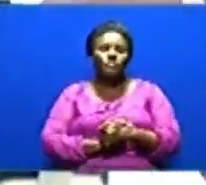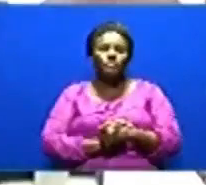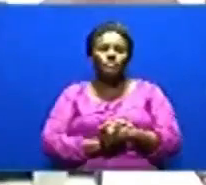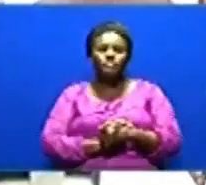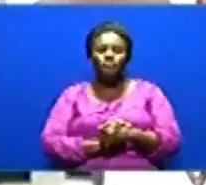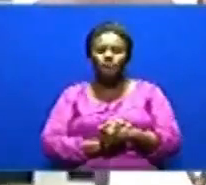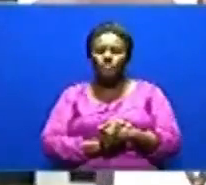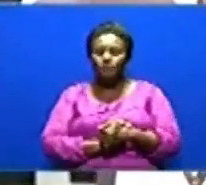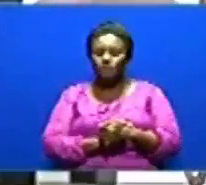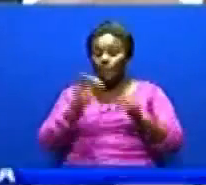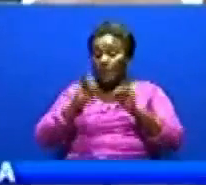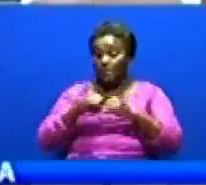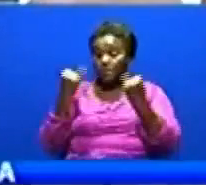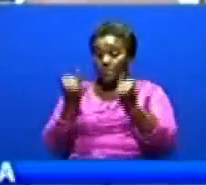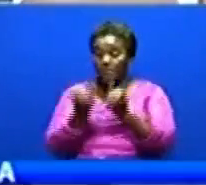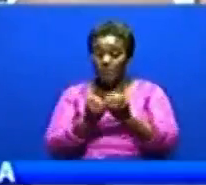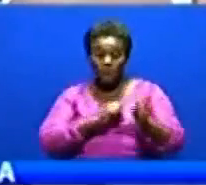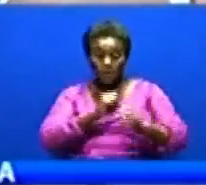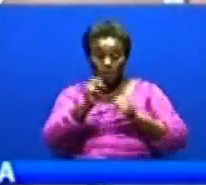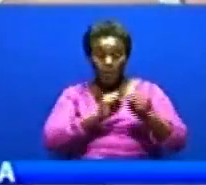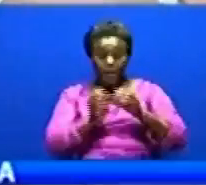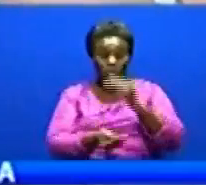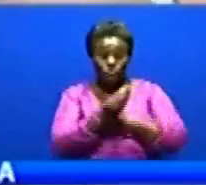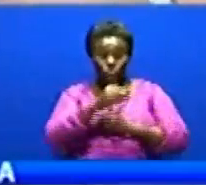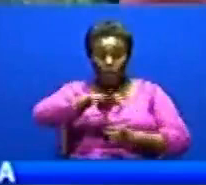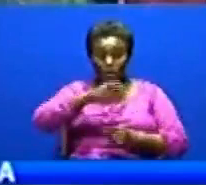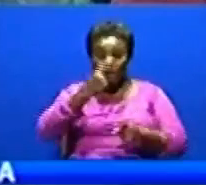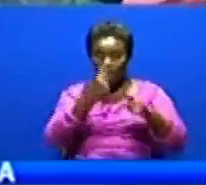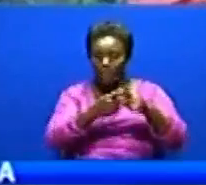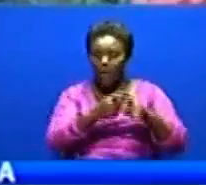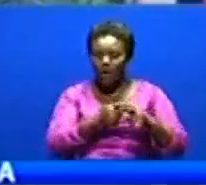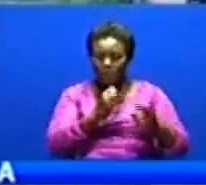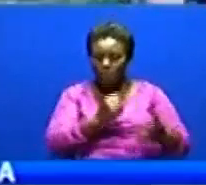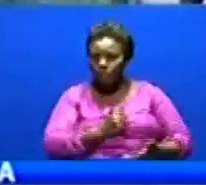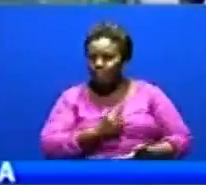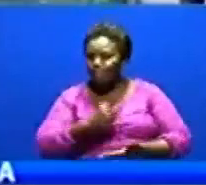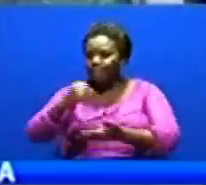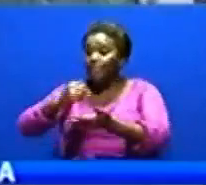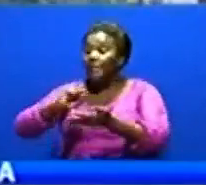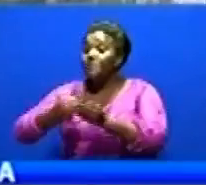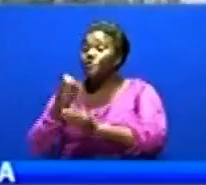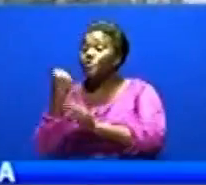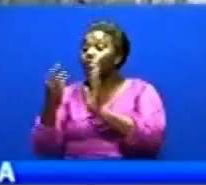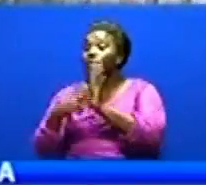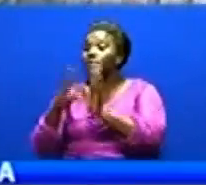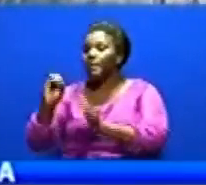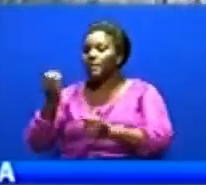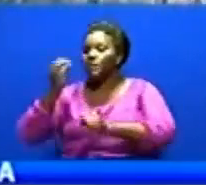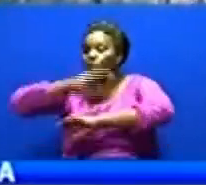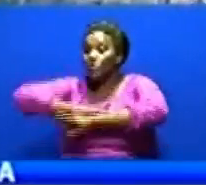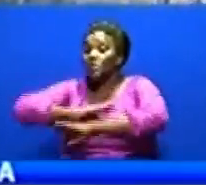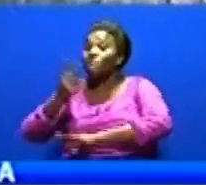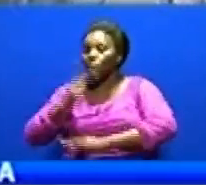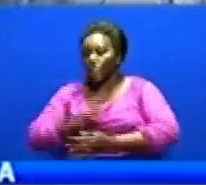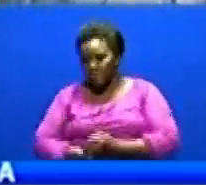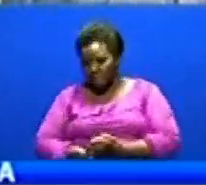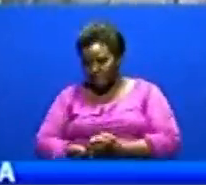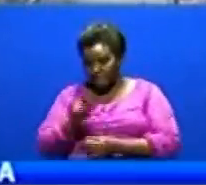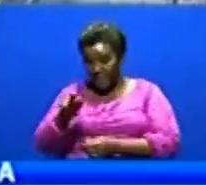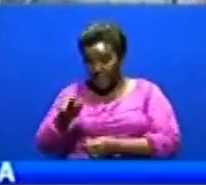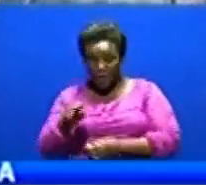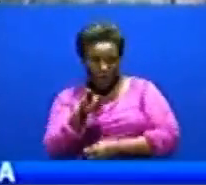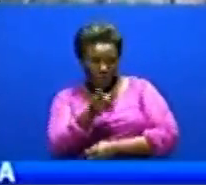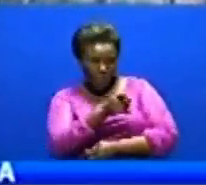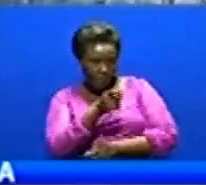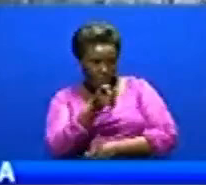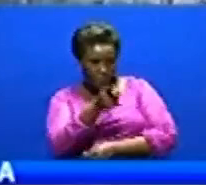na kupambana na rushwa TAKUKURU mkoani Mara imekabidhi zaidi ya shilingi milioni 80 kwa wastaafu wawili ambao walikopa pesa kutoka kwa